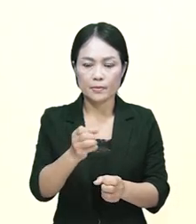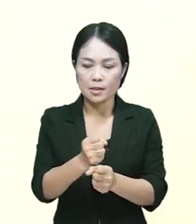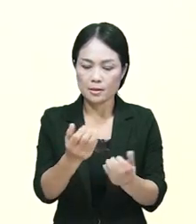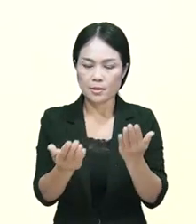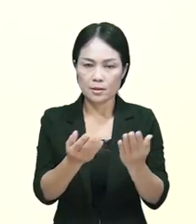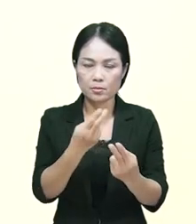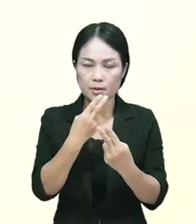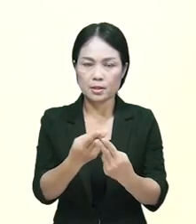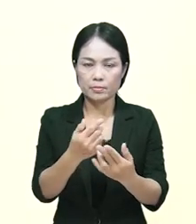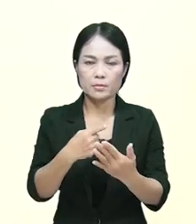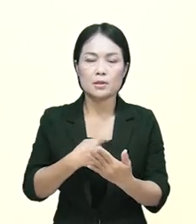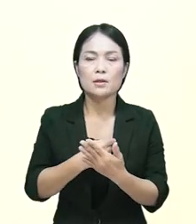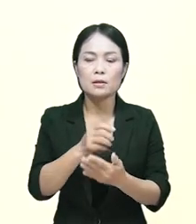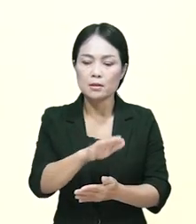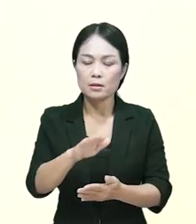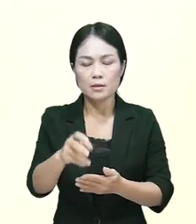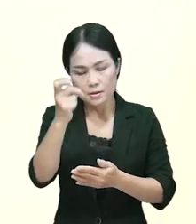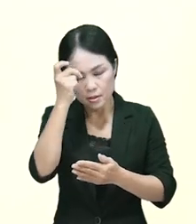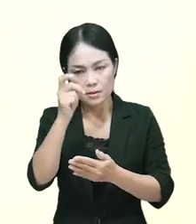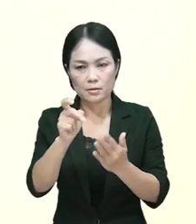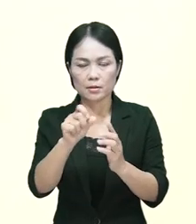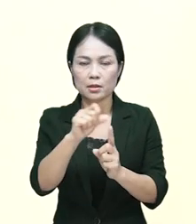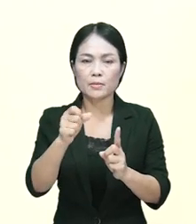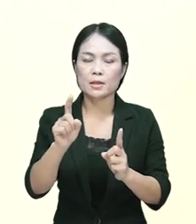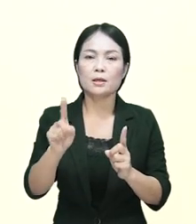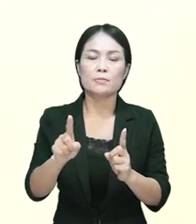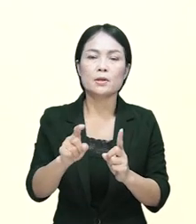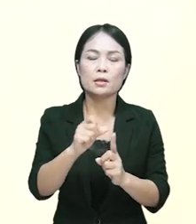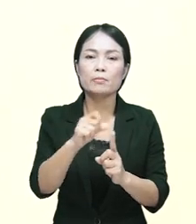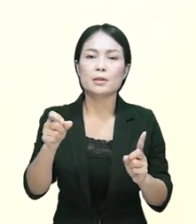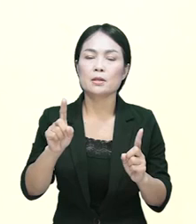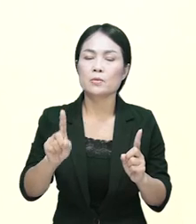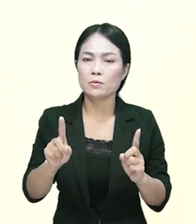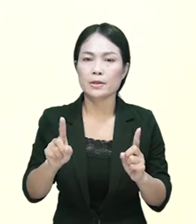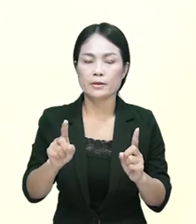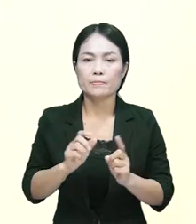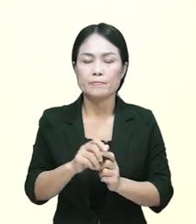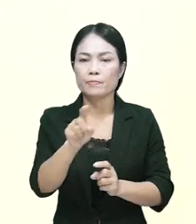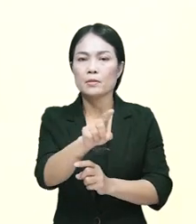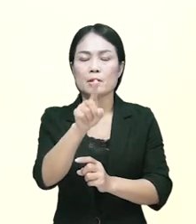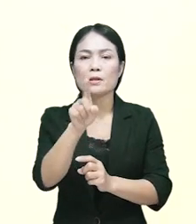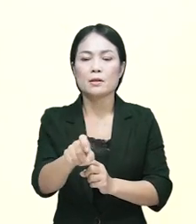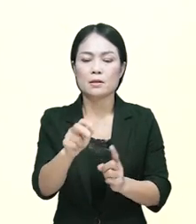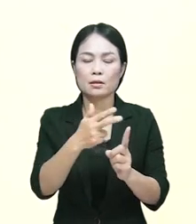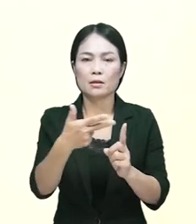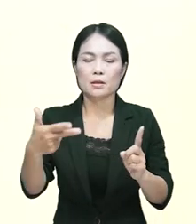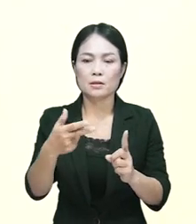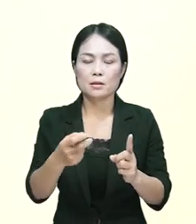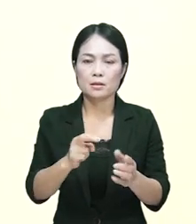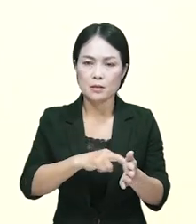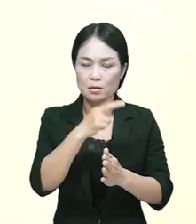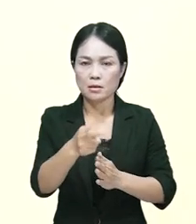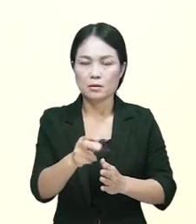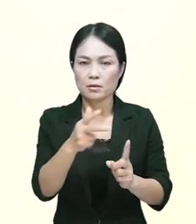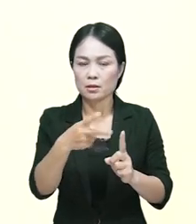ផ្ទៀងចម្លើយជាមួយអ្នកគ្រូកូនគិតតិចមើលកូនលបាសទី1ហ៎ក្នុងលបាសទី1តើឃ្លាណាដែលជាហេតុឃ្លាណា